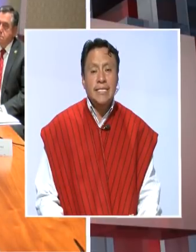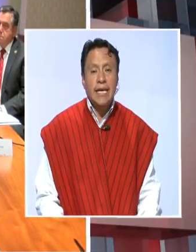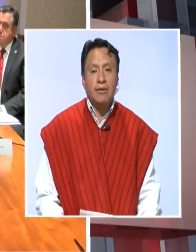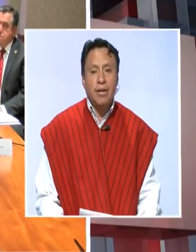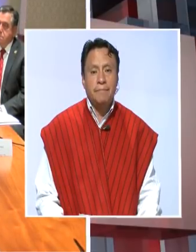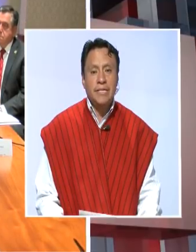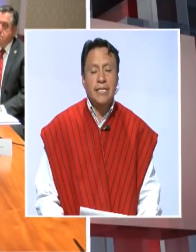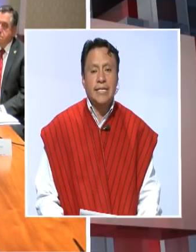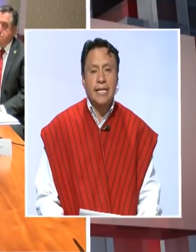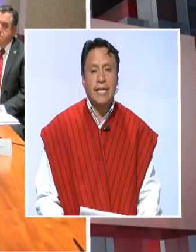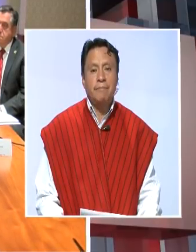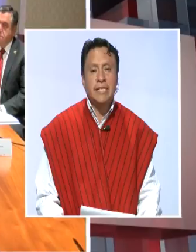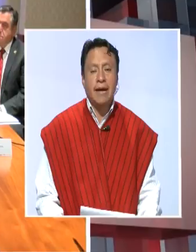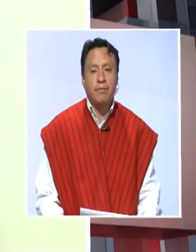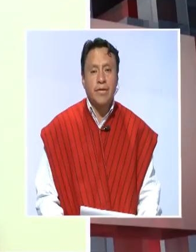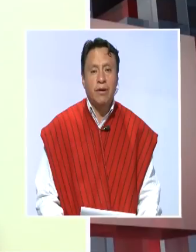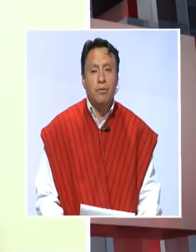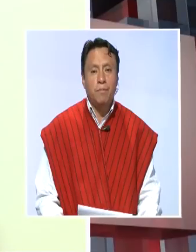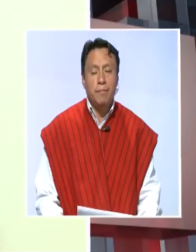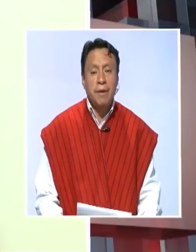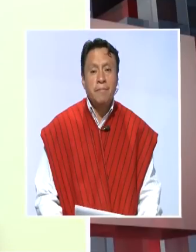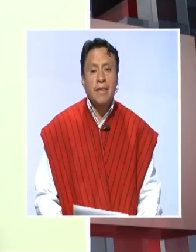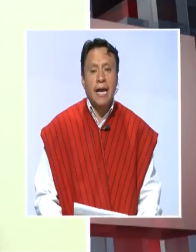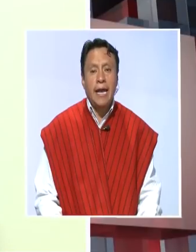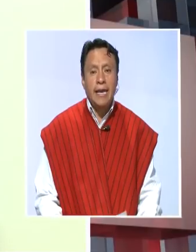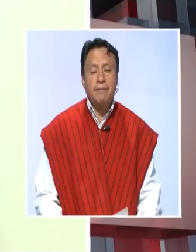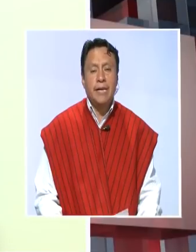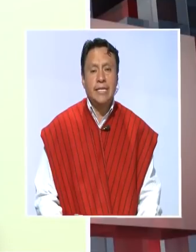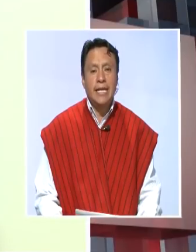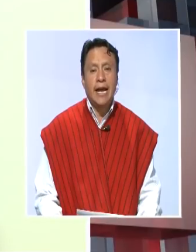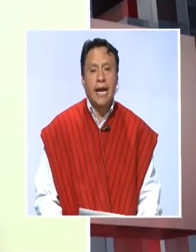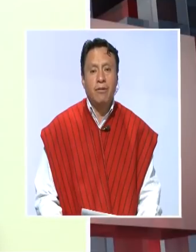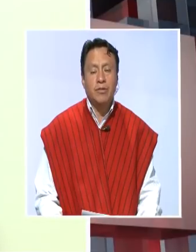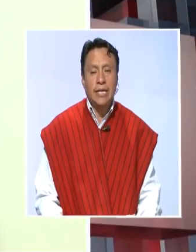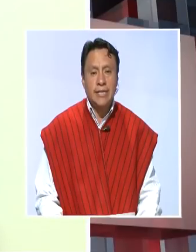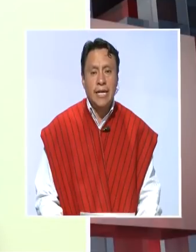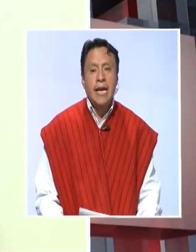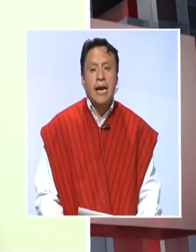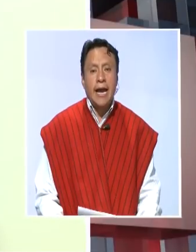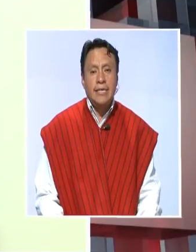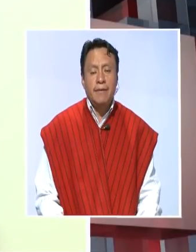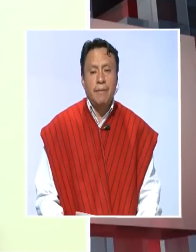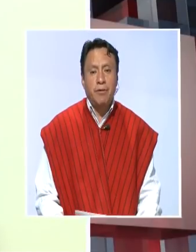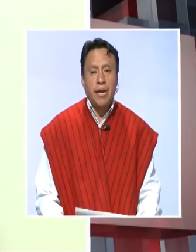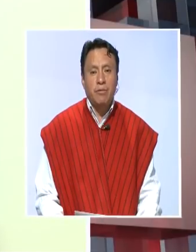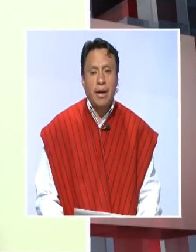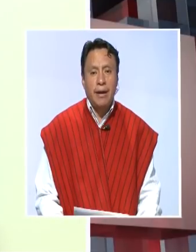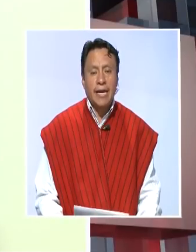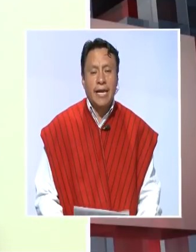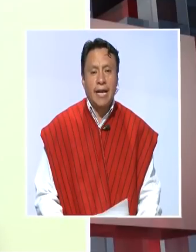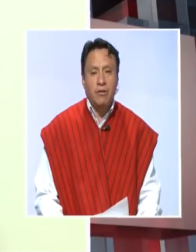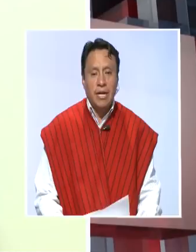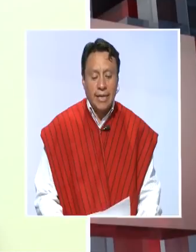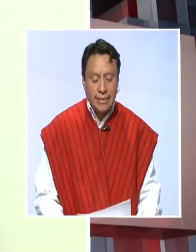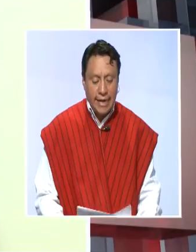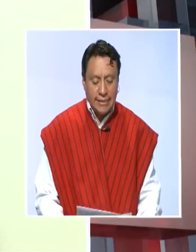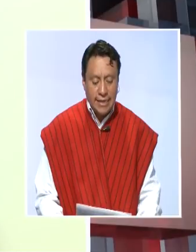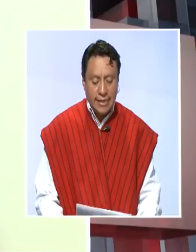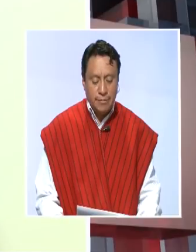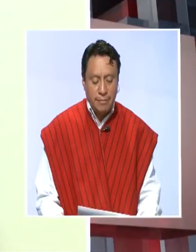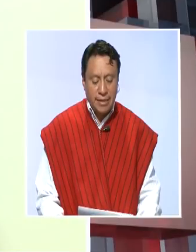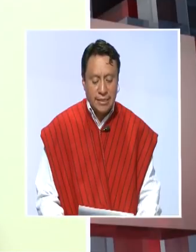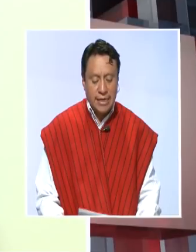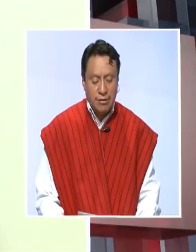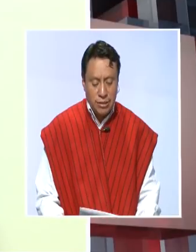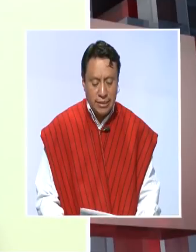kai misarikuna pish shinallati pichka punlla ukupimi kai ima shina kai huchachi kai chimbapuraykuna mankilkakunata